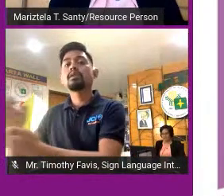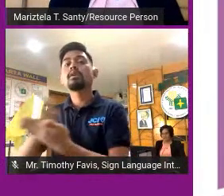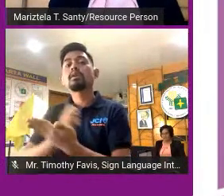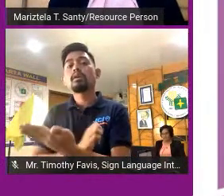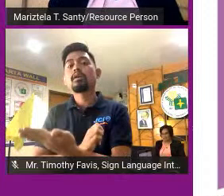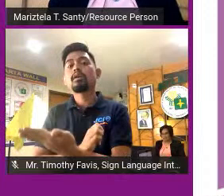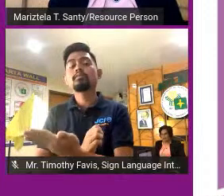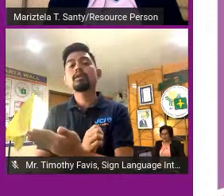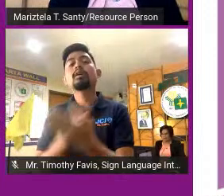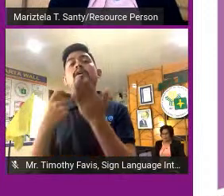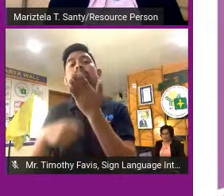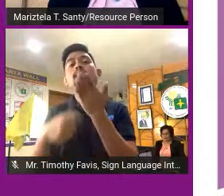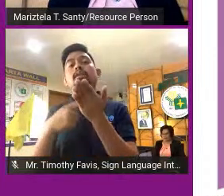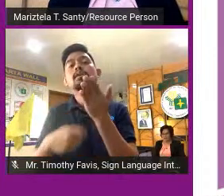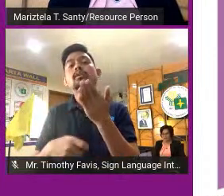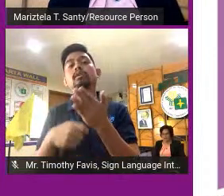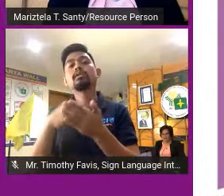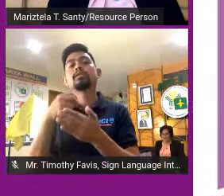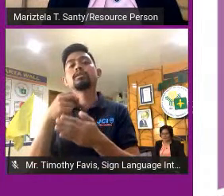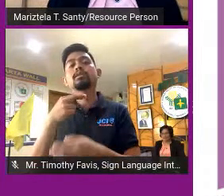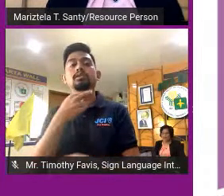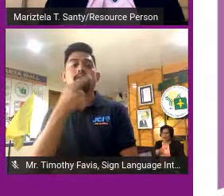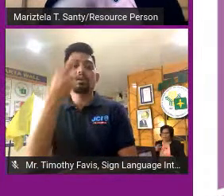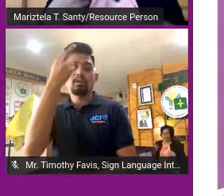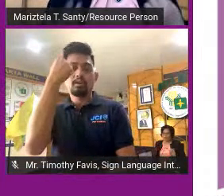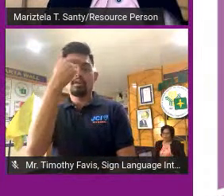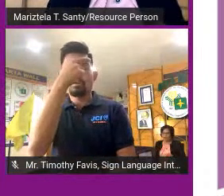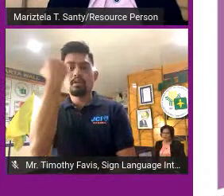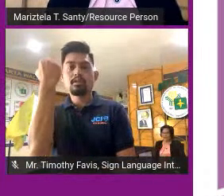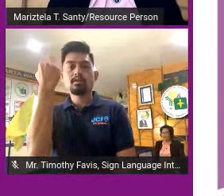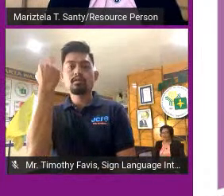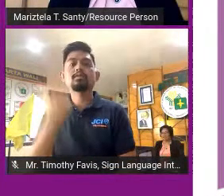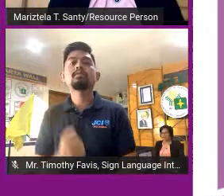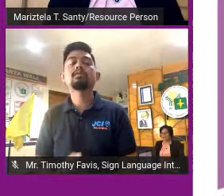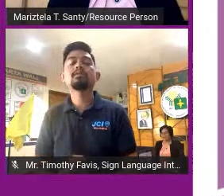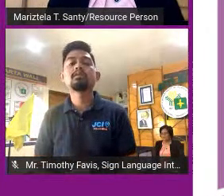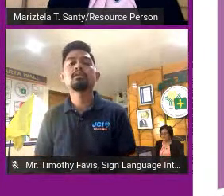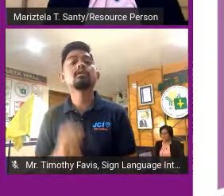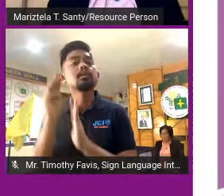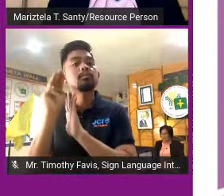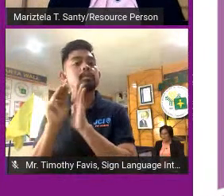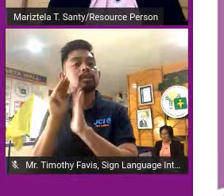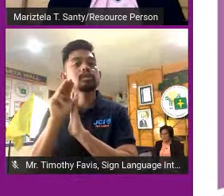technology, religion, media, nakaka-apekto po yan ng